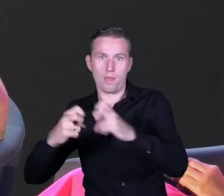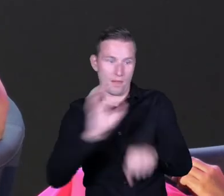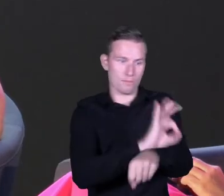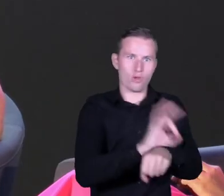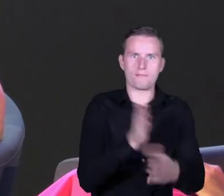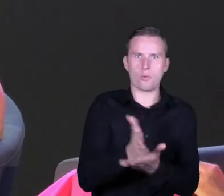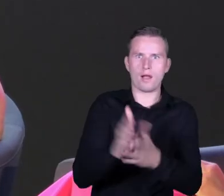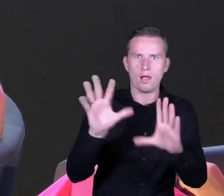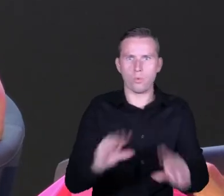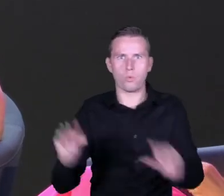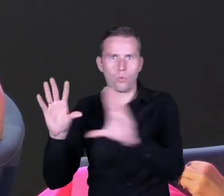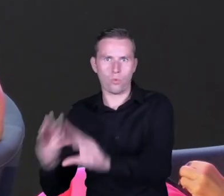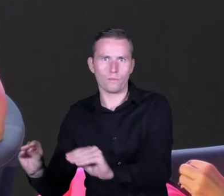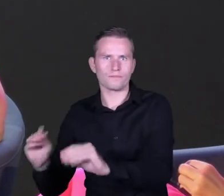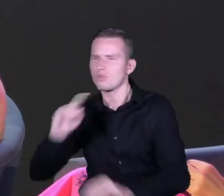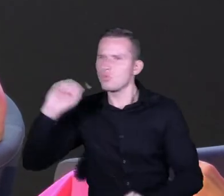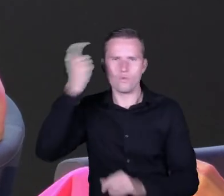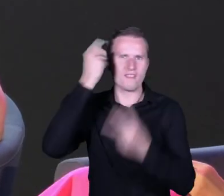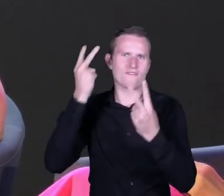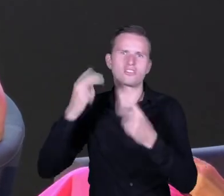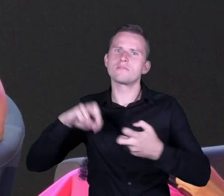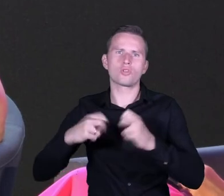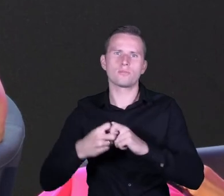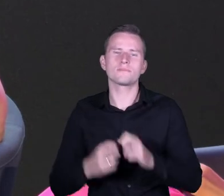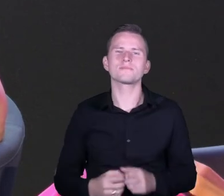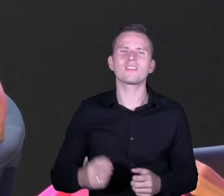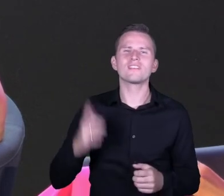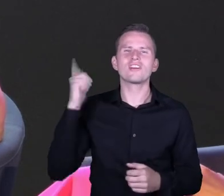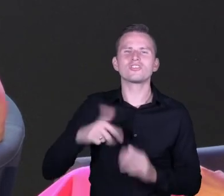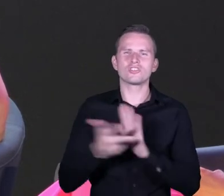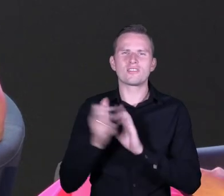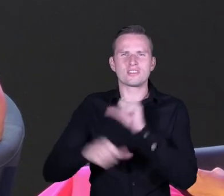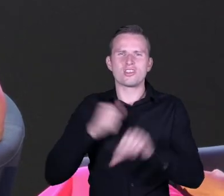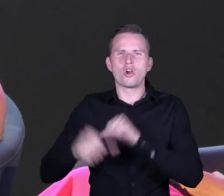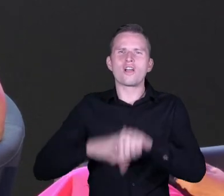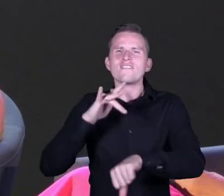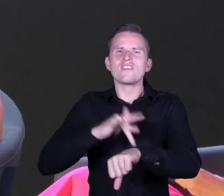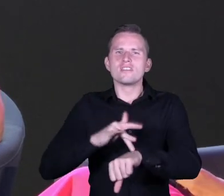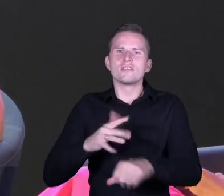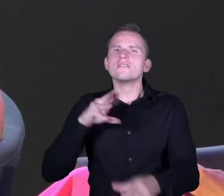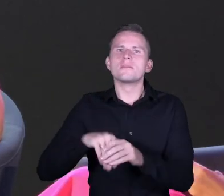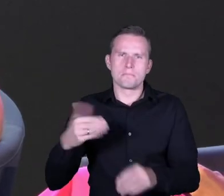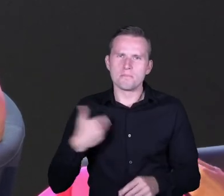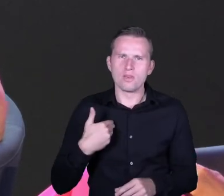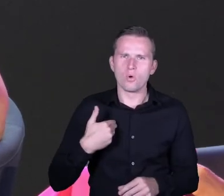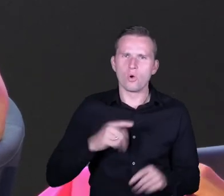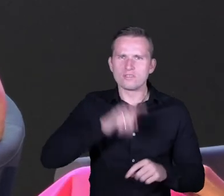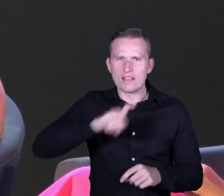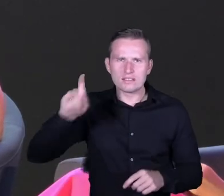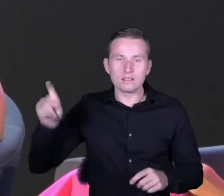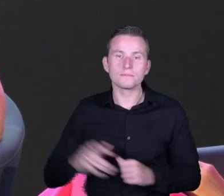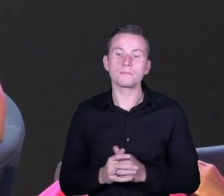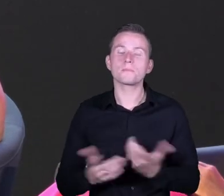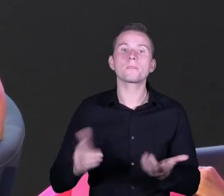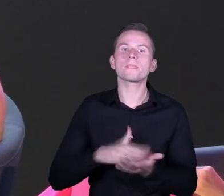szkoły i tutaj jak Jacek Pyżalski pokazywał wskaźniki z PISY 2018, to one tam oba są, czyli jeżeli gdzieś jesteśmy